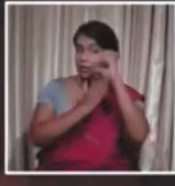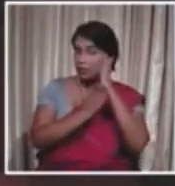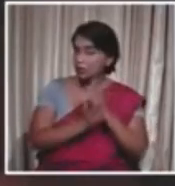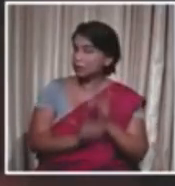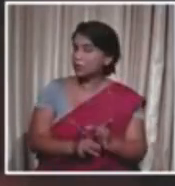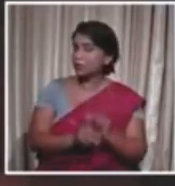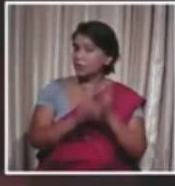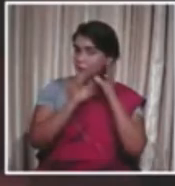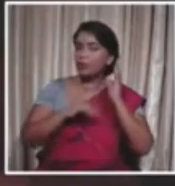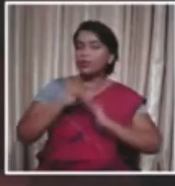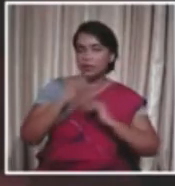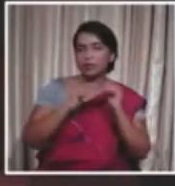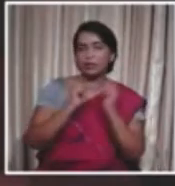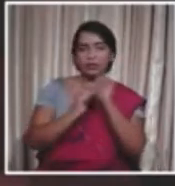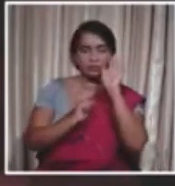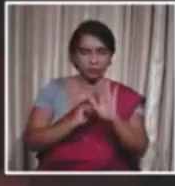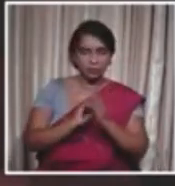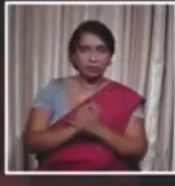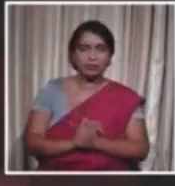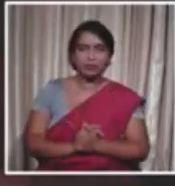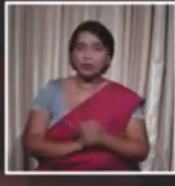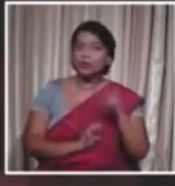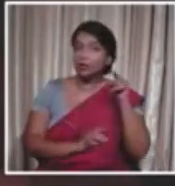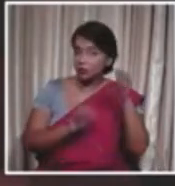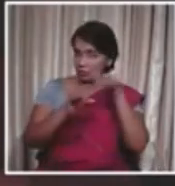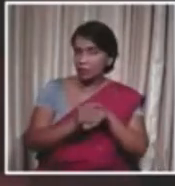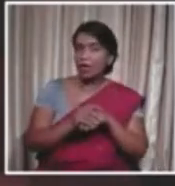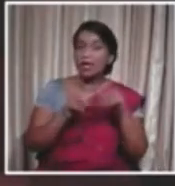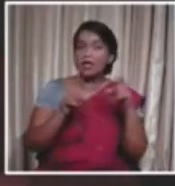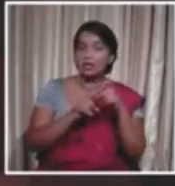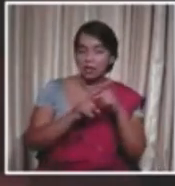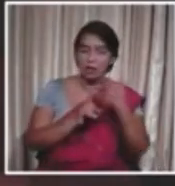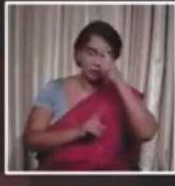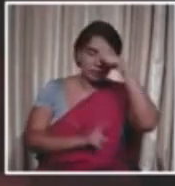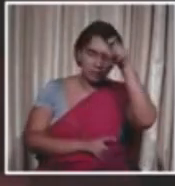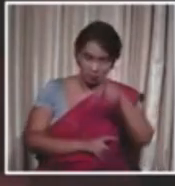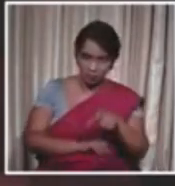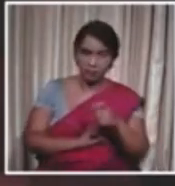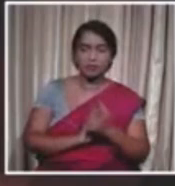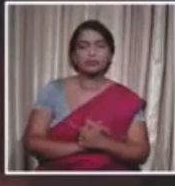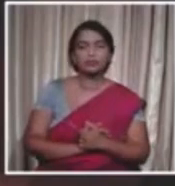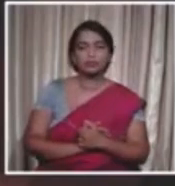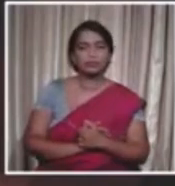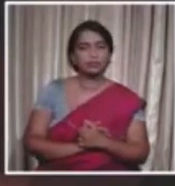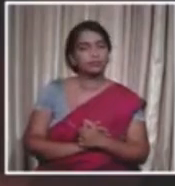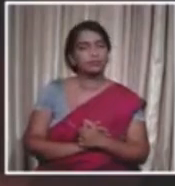ව්‍යවස්ථානුකූල ක්‍රමවේදී ඒ තුලින් තමයි දලස් සලහ පෙරුම මැතිතුමා